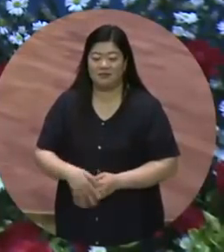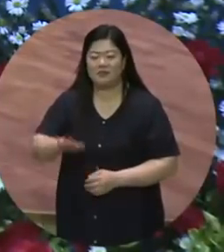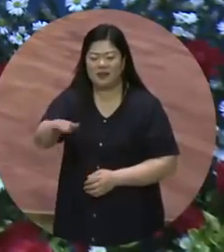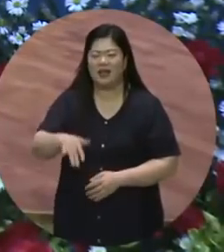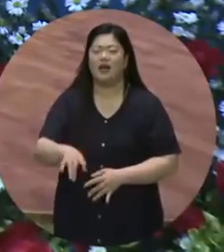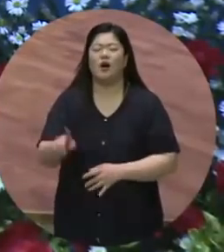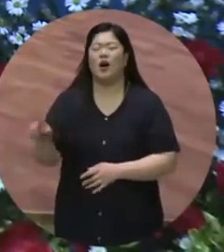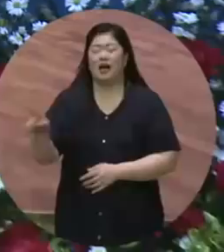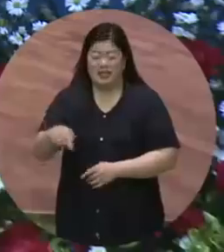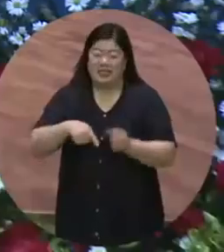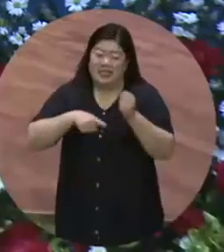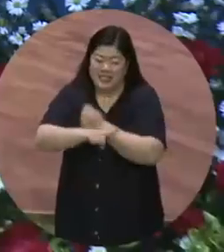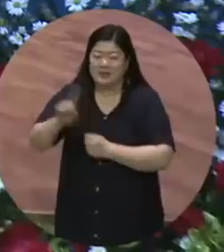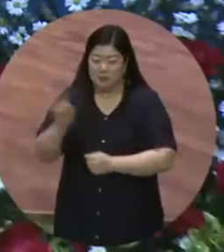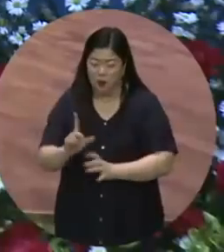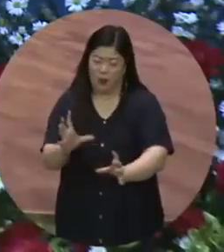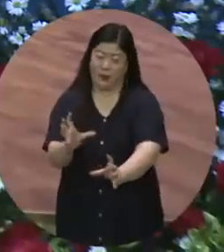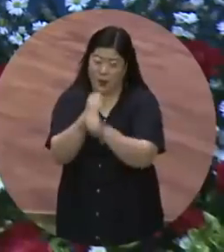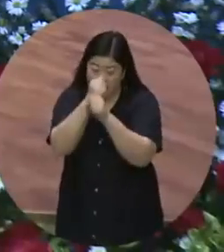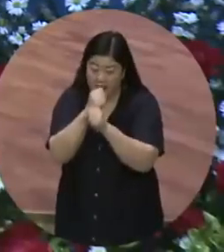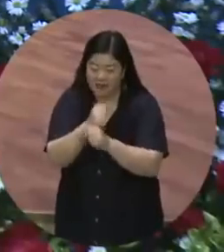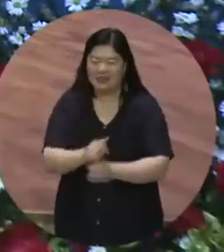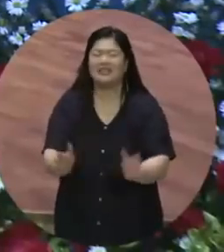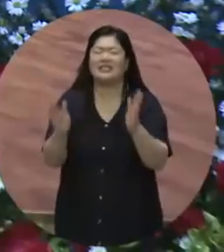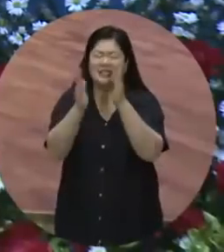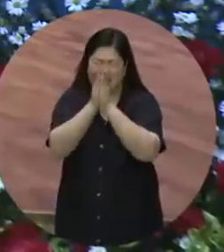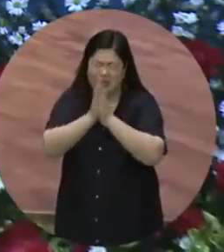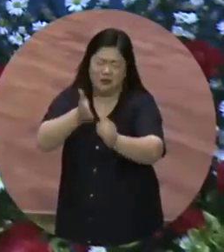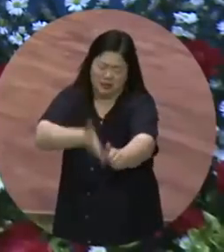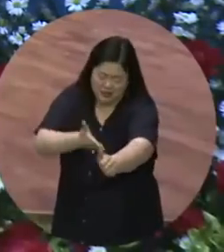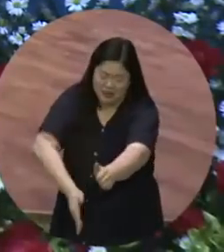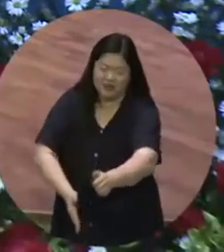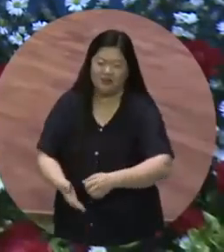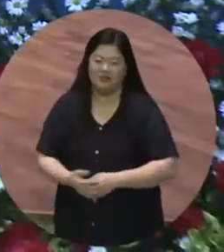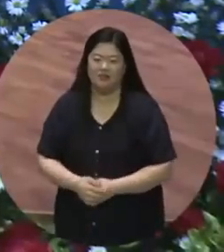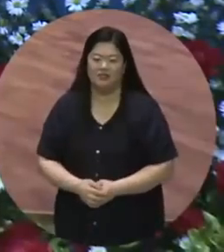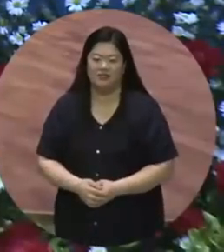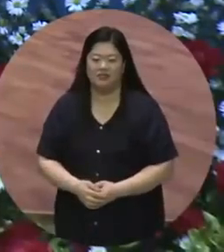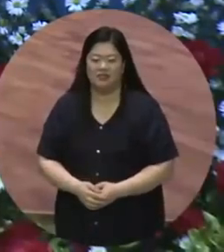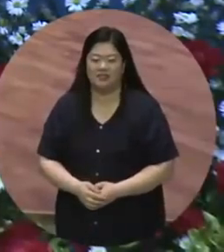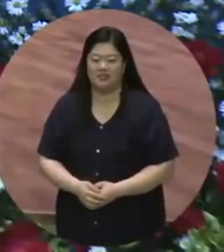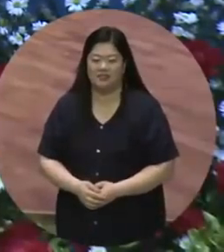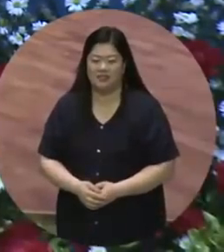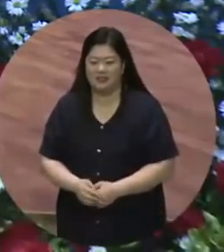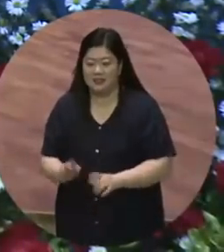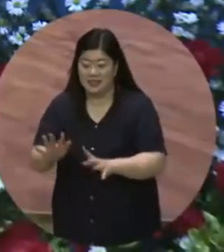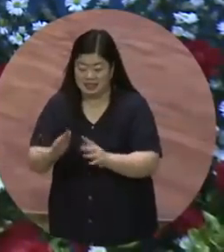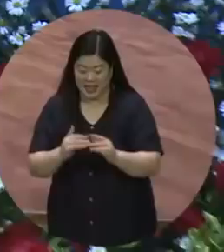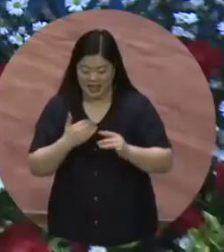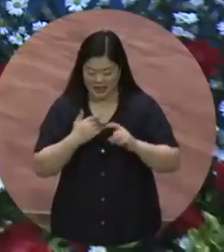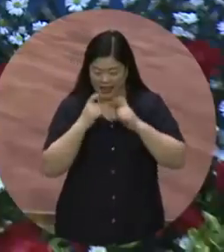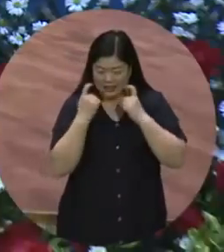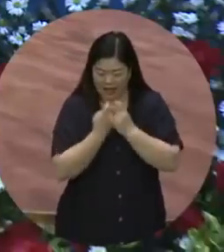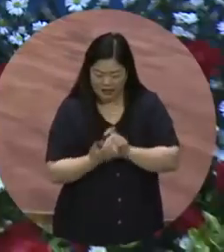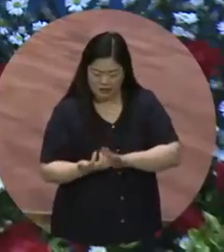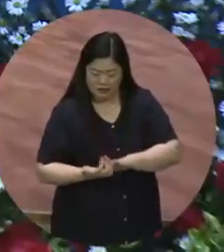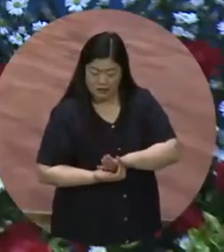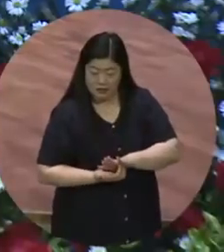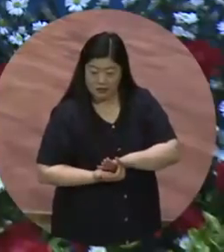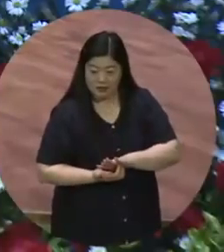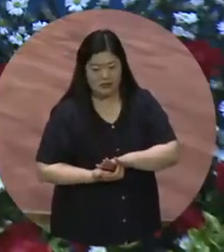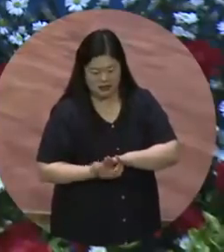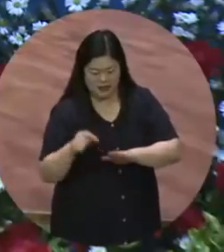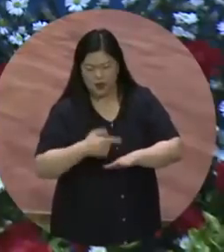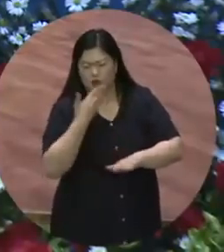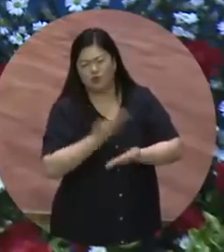아시겠어요? 기도하고 일어난 일은 다 축복으로 바꿔준다니까. 그거 사람의 방법이 아니야. 내